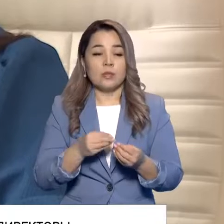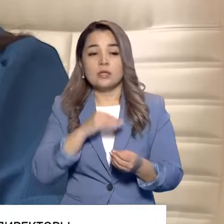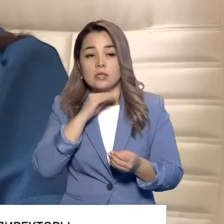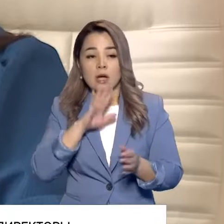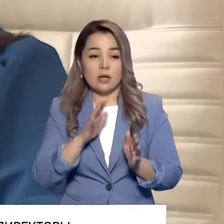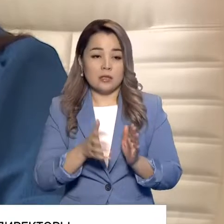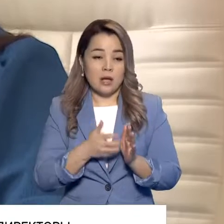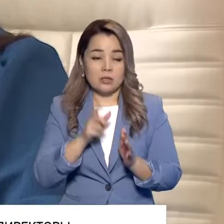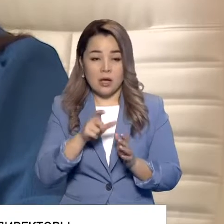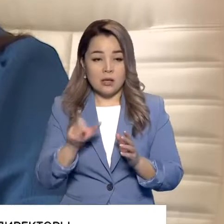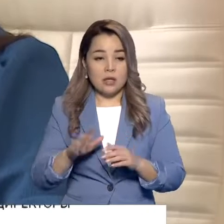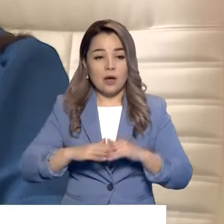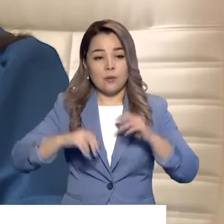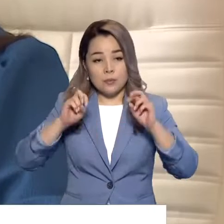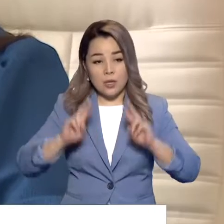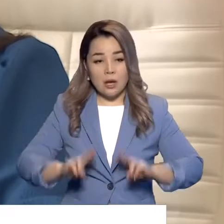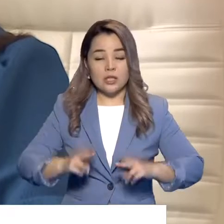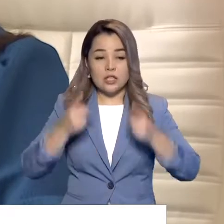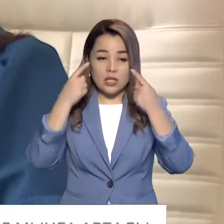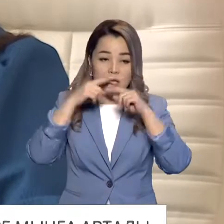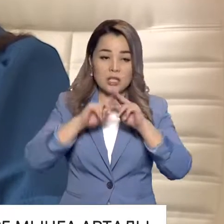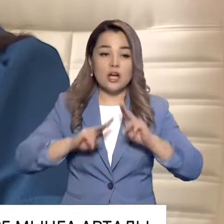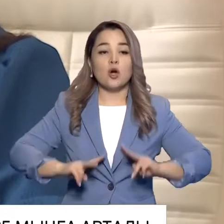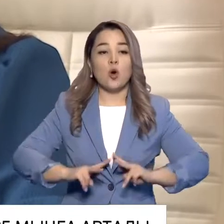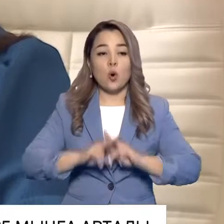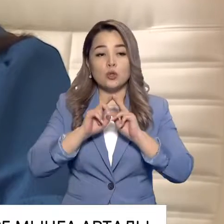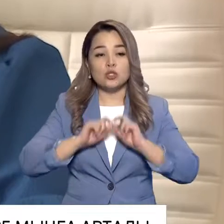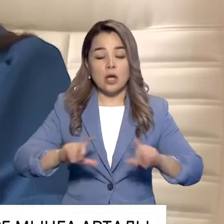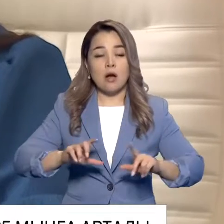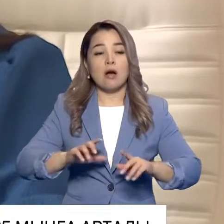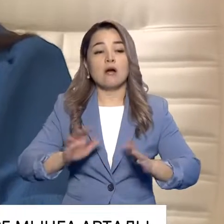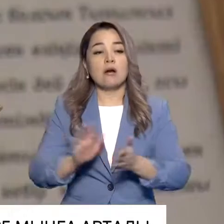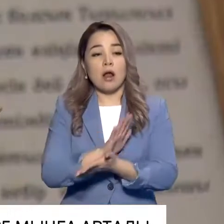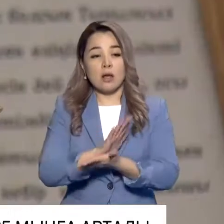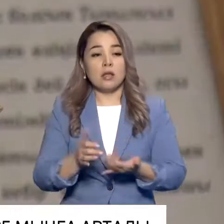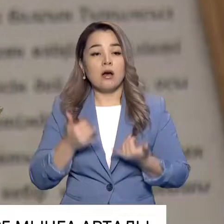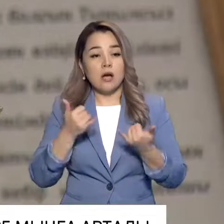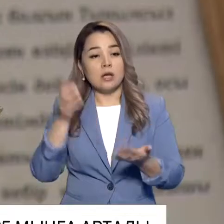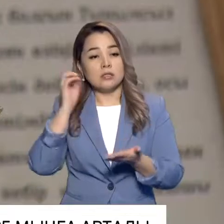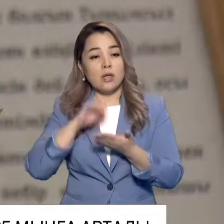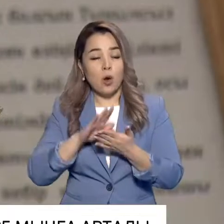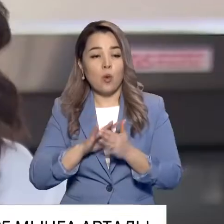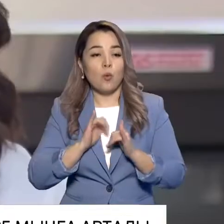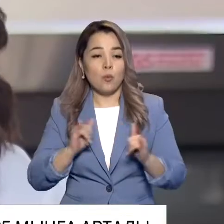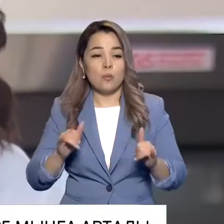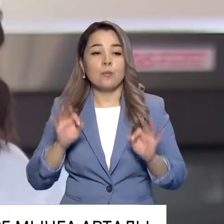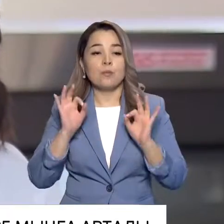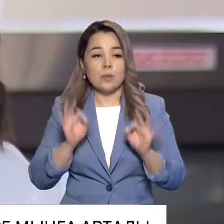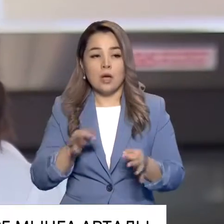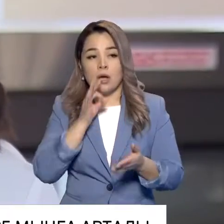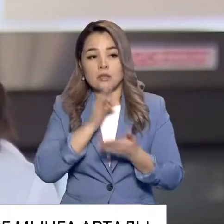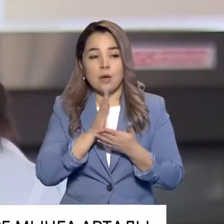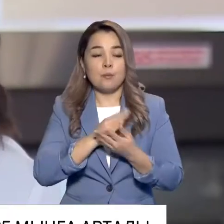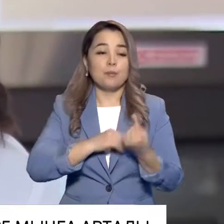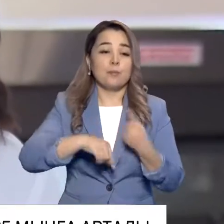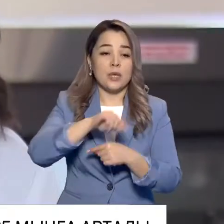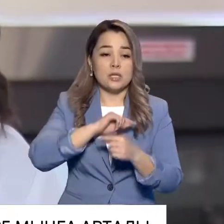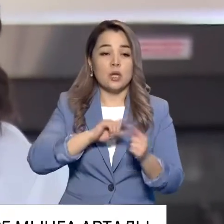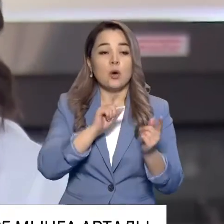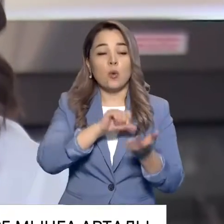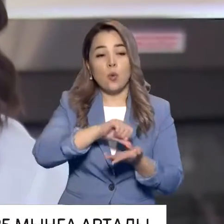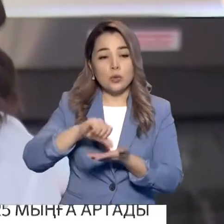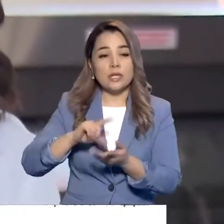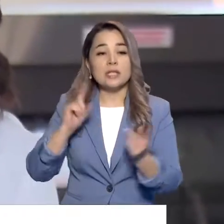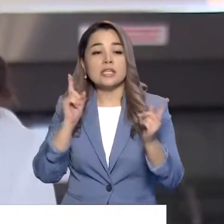отыр. Техникалық мамандықтарға, колледждерге гранттардың саны көбейген өте дұрыс болды. Президент бизнес өкілдерімен